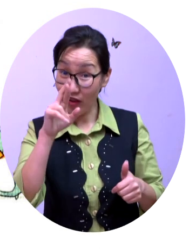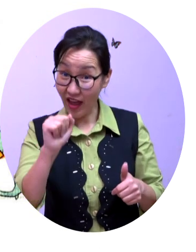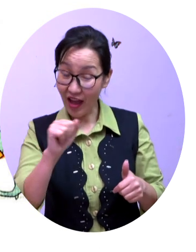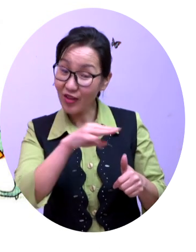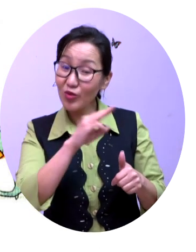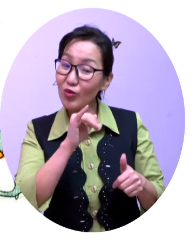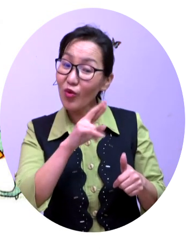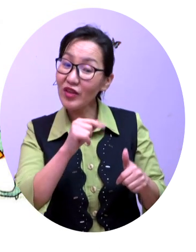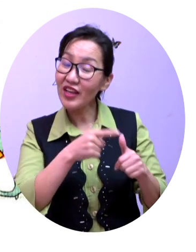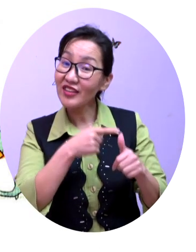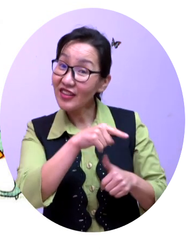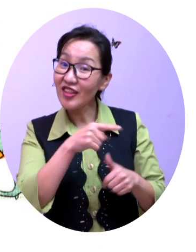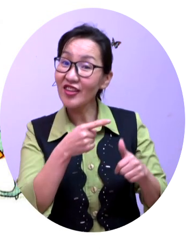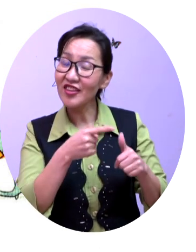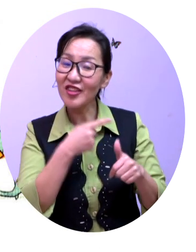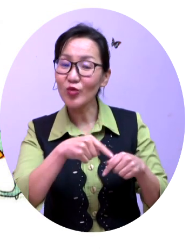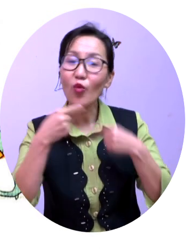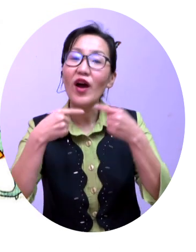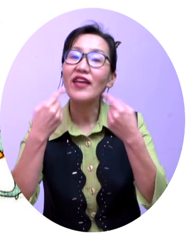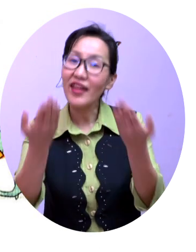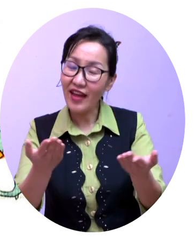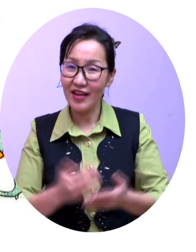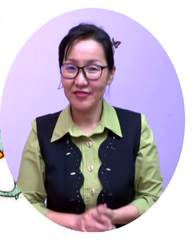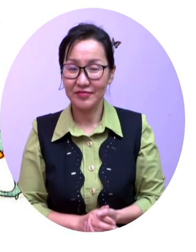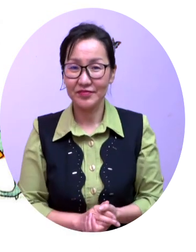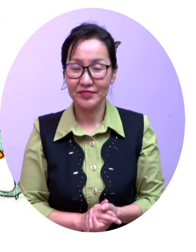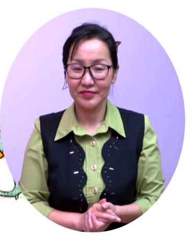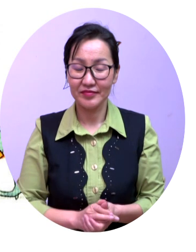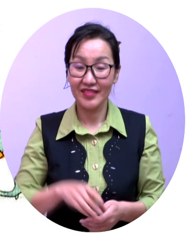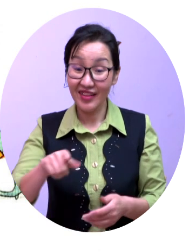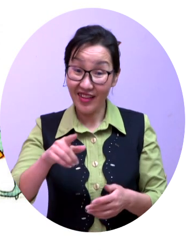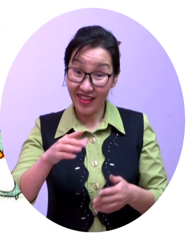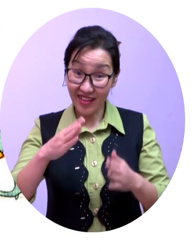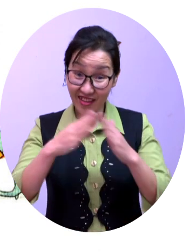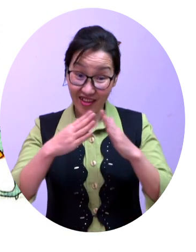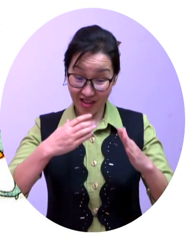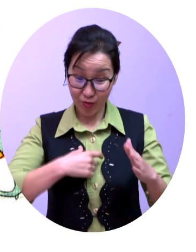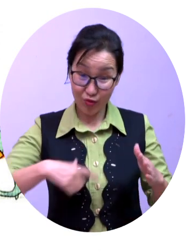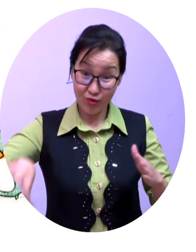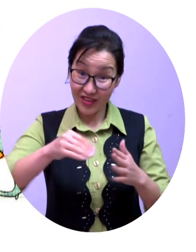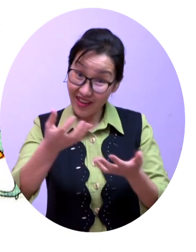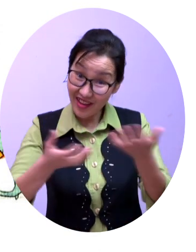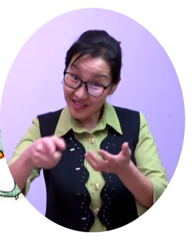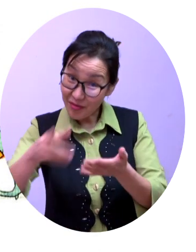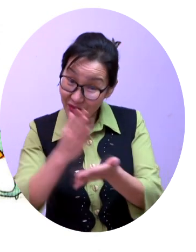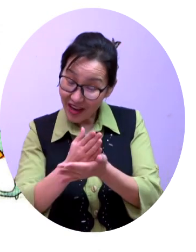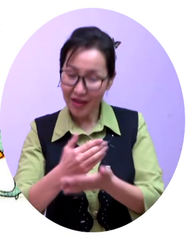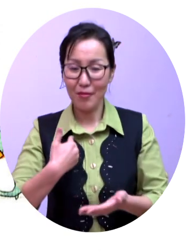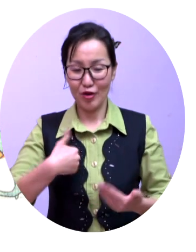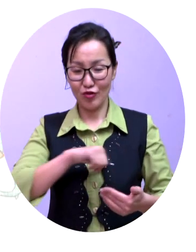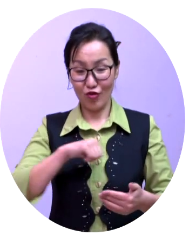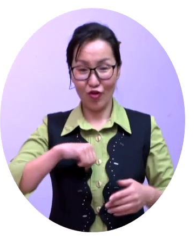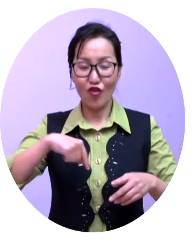Зөвшөөрч гэнэ үү та нар? За, та нарыг гэрийнхэнтэйгээ ярилцаж байгаа болохоор багш нь өнөөдрийнхээ